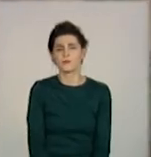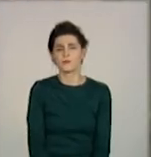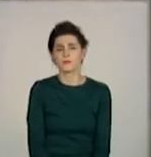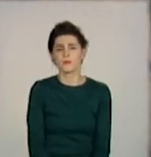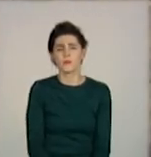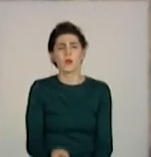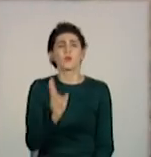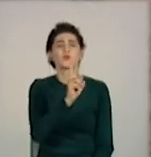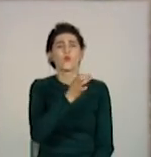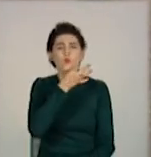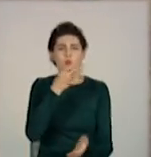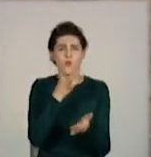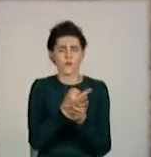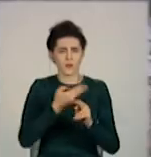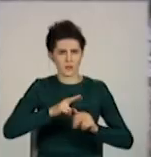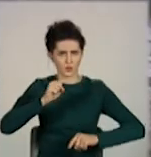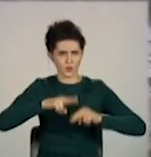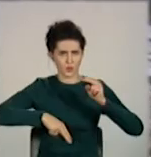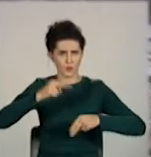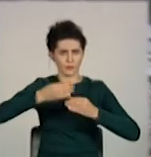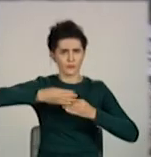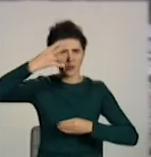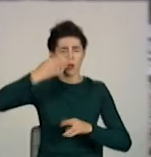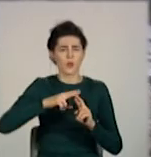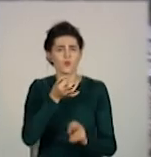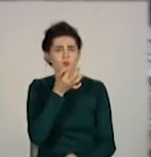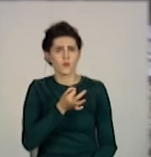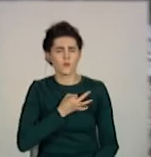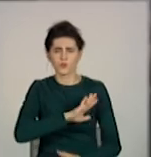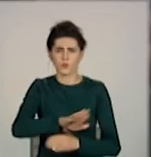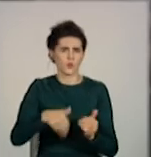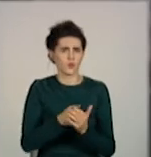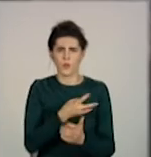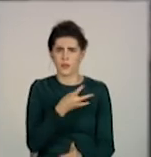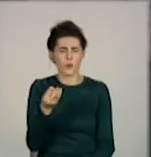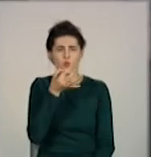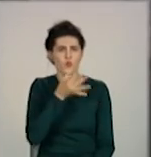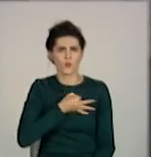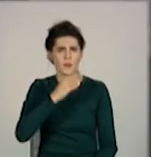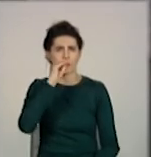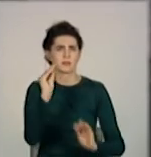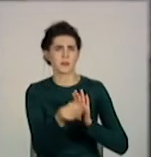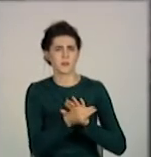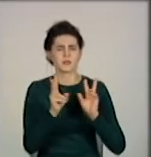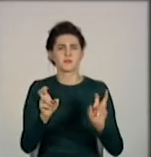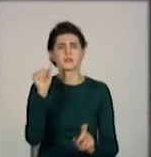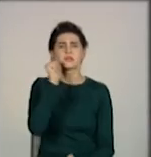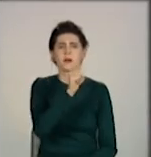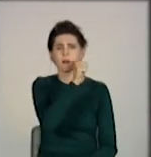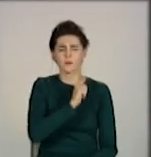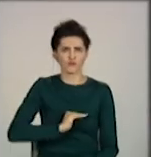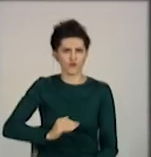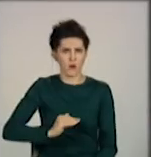Кому належить ця недобудова? Відповідь на це питання міські чиновники і досі приховують. Мовляв, це таємниця приватної